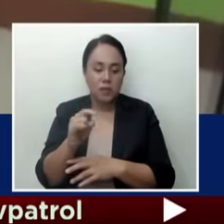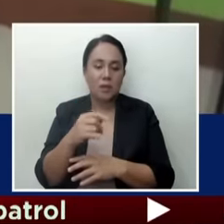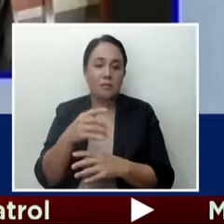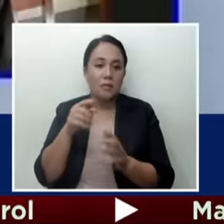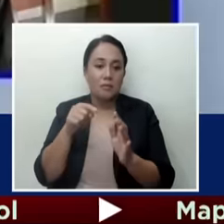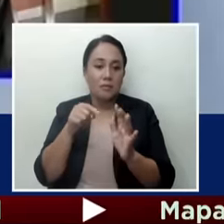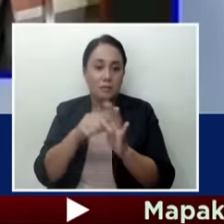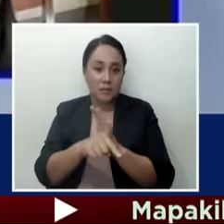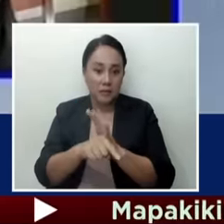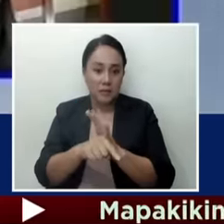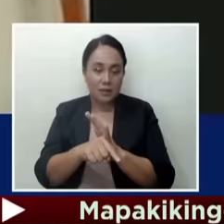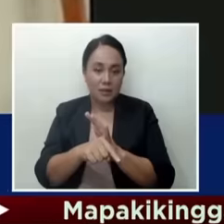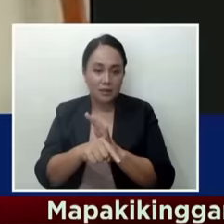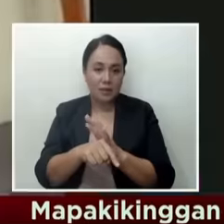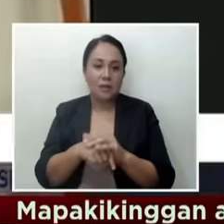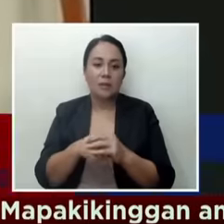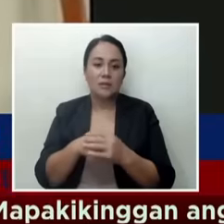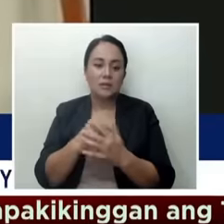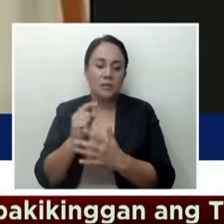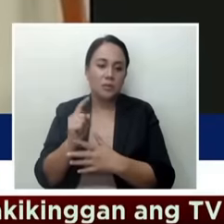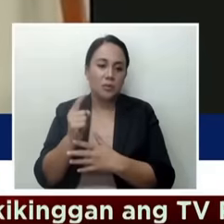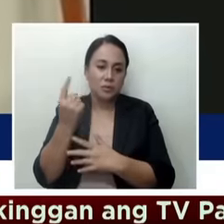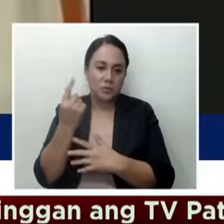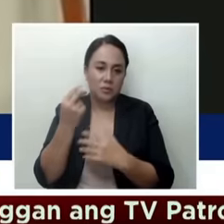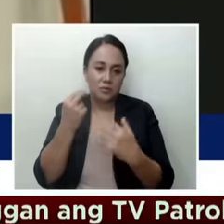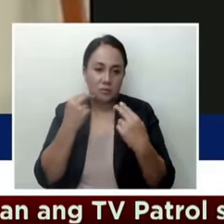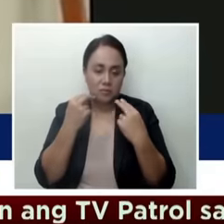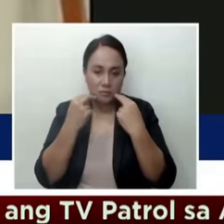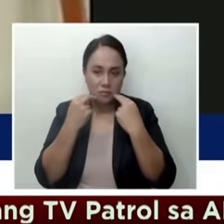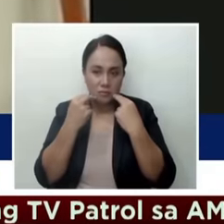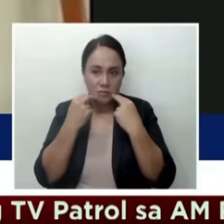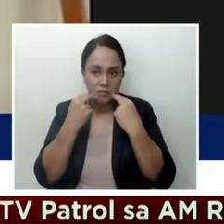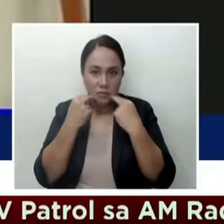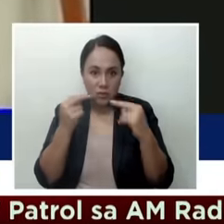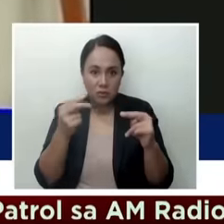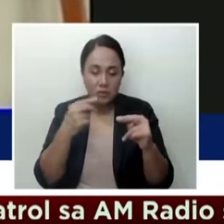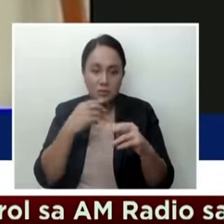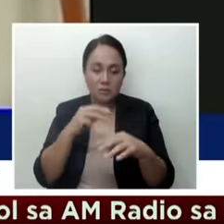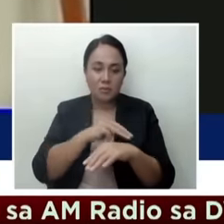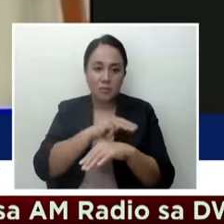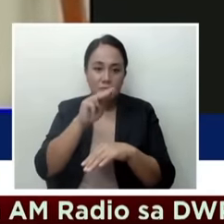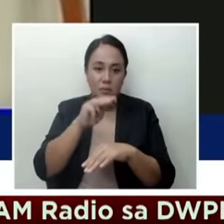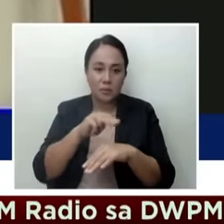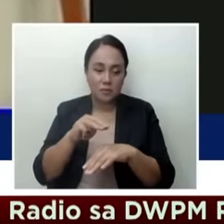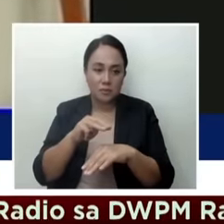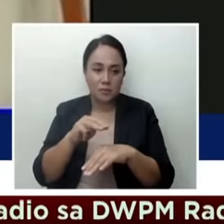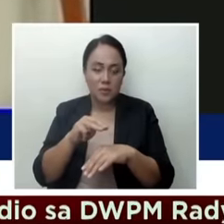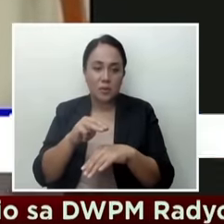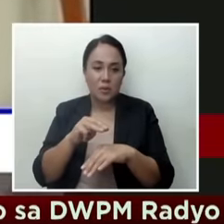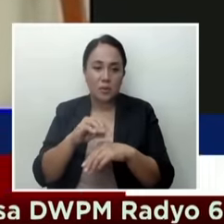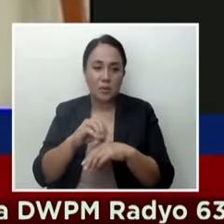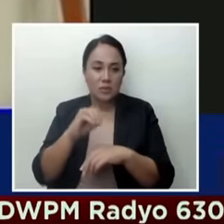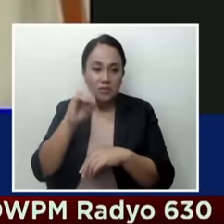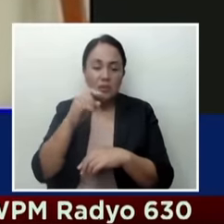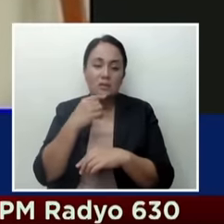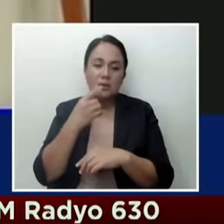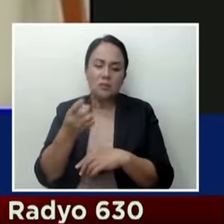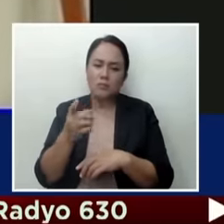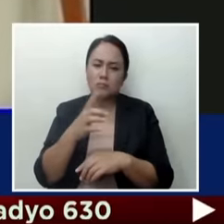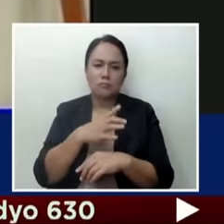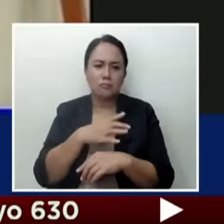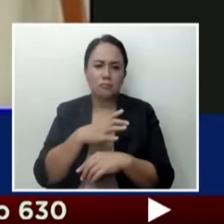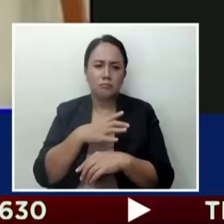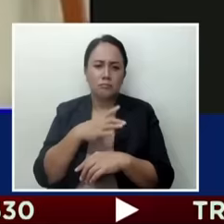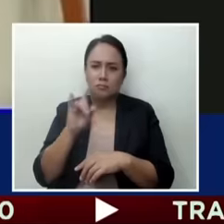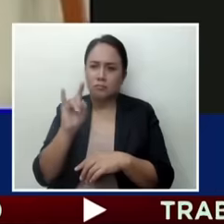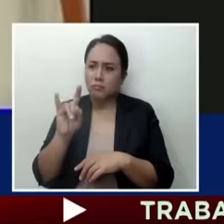kanya. Batay na rin sa paunang ulat na natanggap natin mula sa Misamis Occidental PNP, ano? Maayos naman daw na